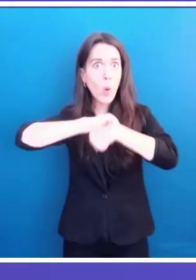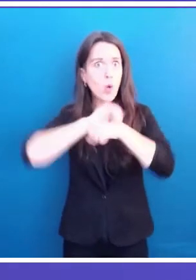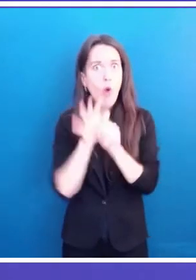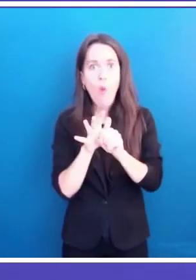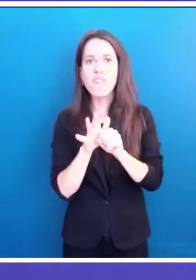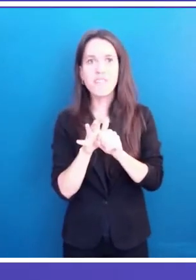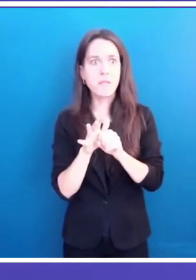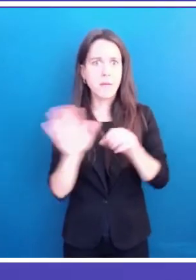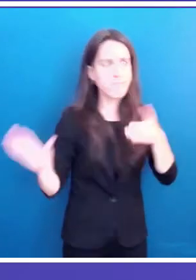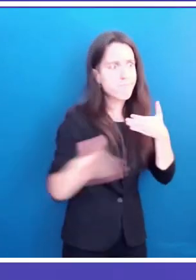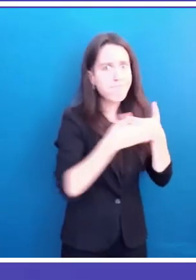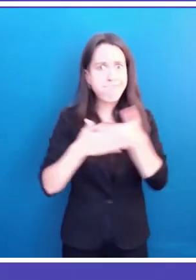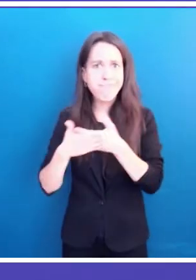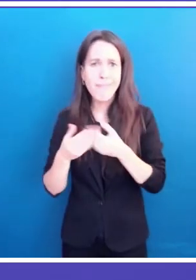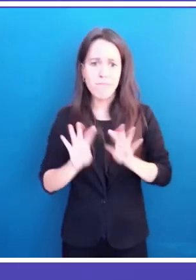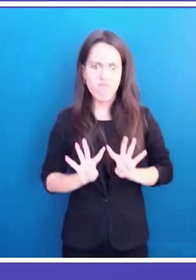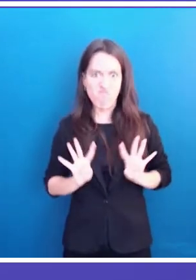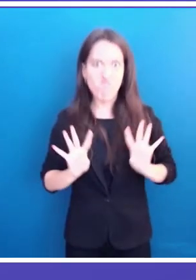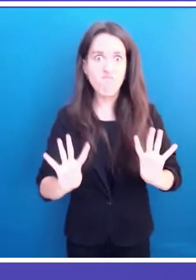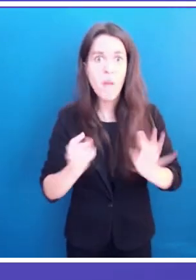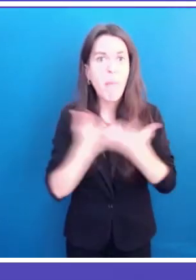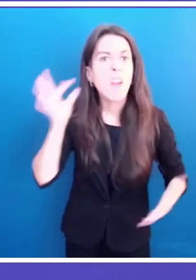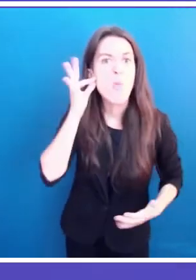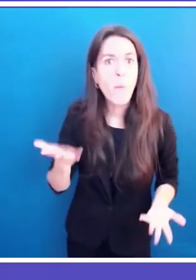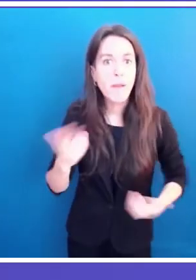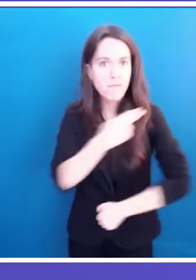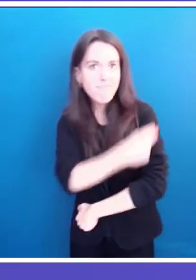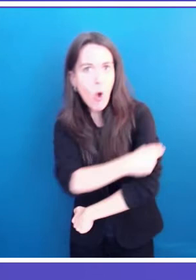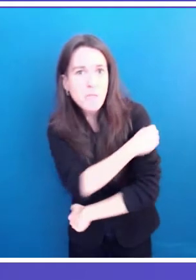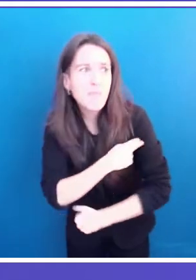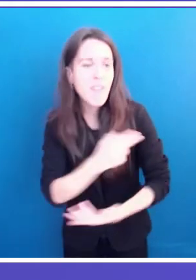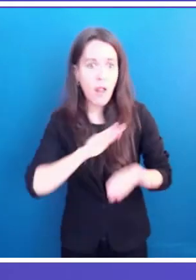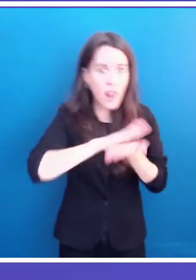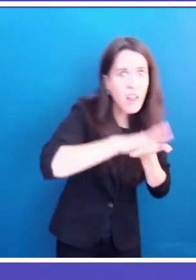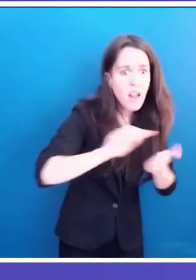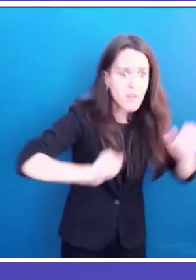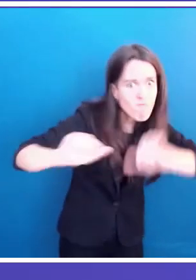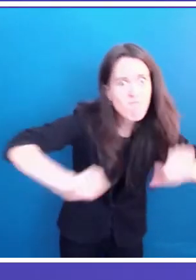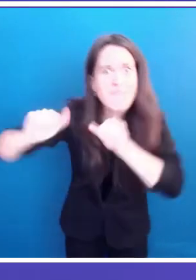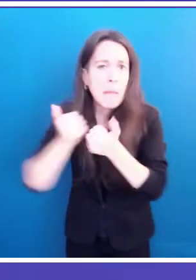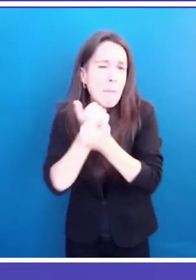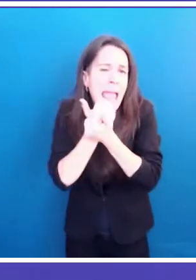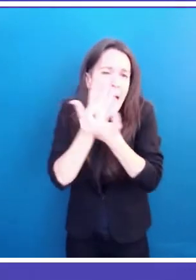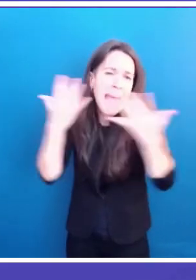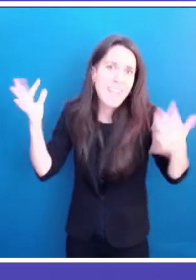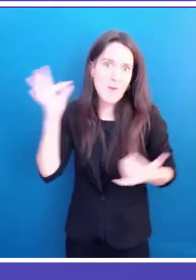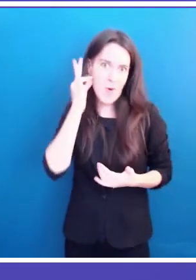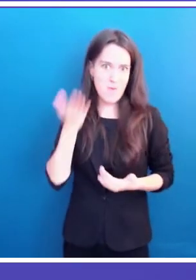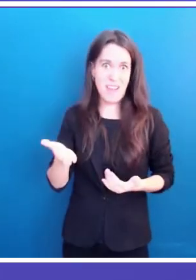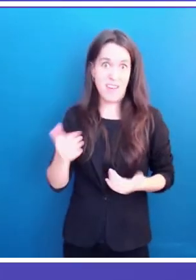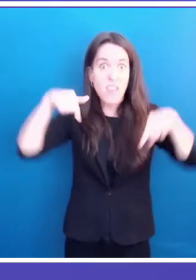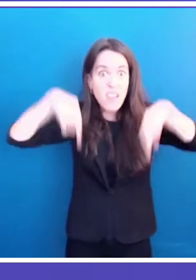على شكل أطباء وممرضات. في المغرب 58% من النساء هم